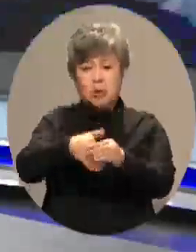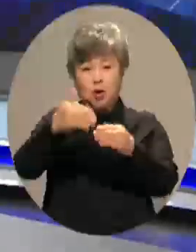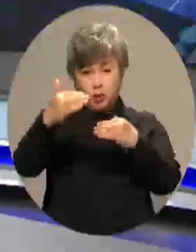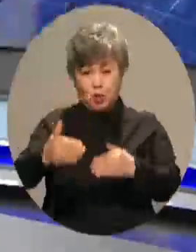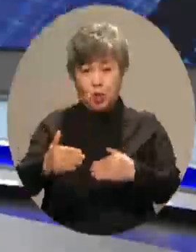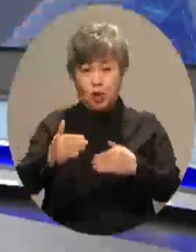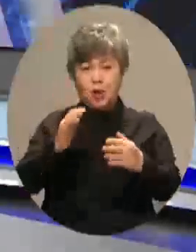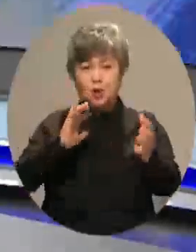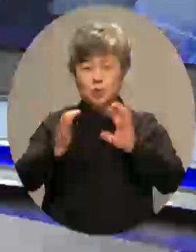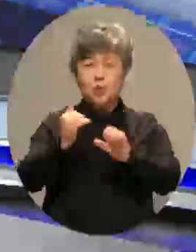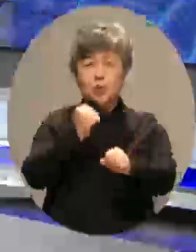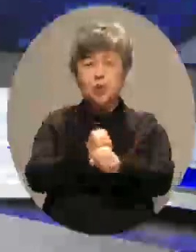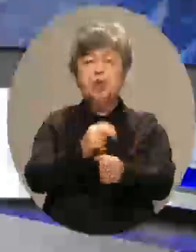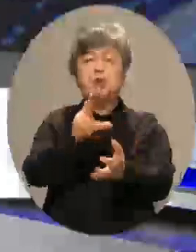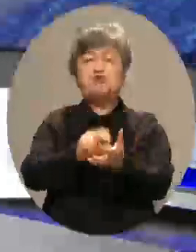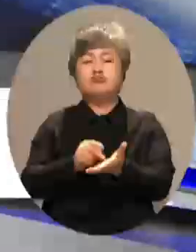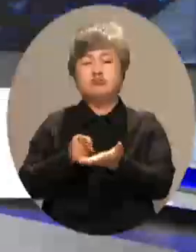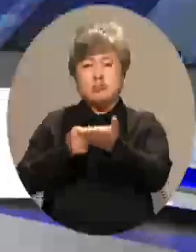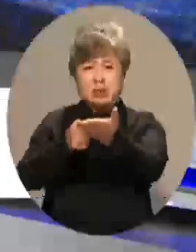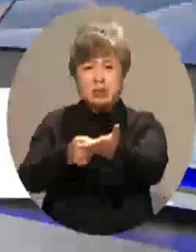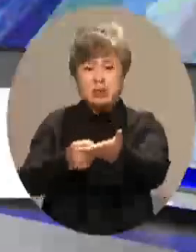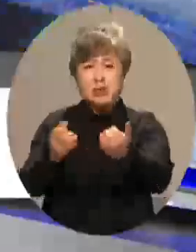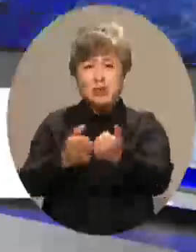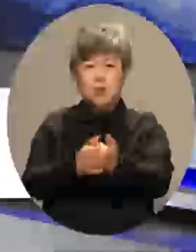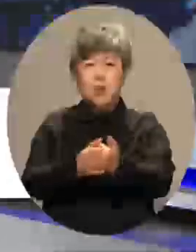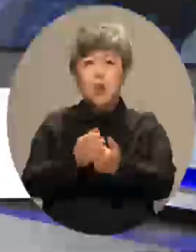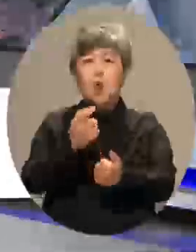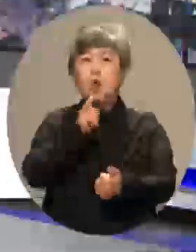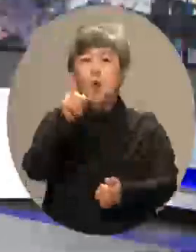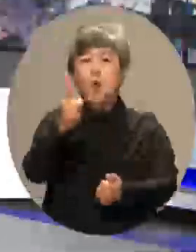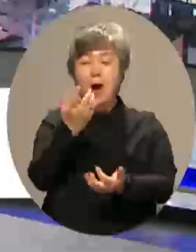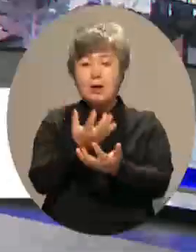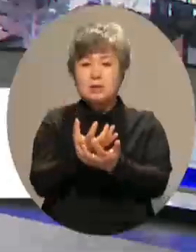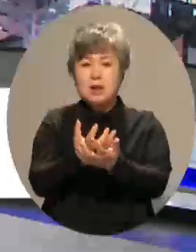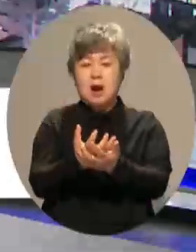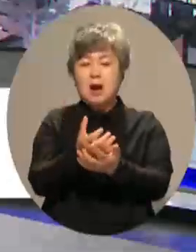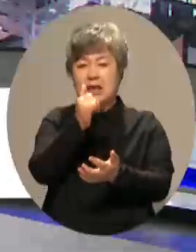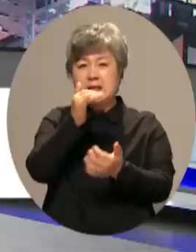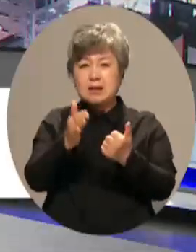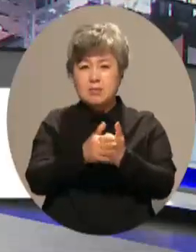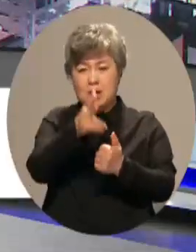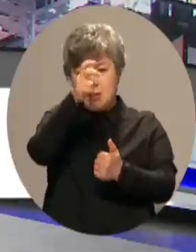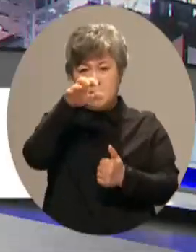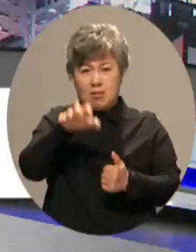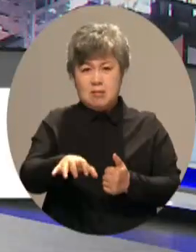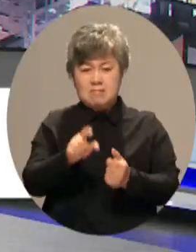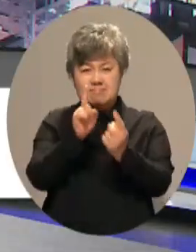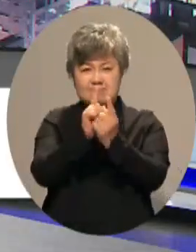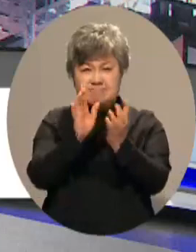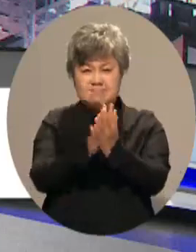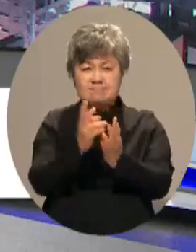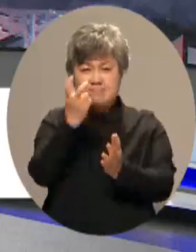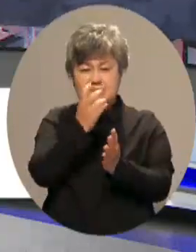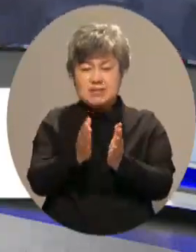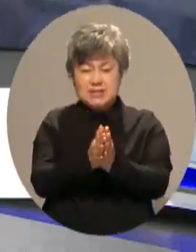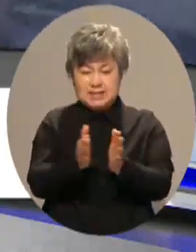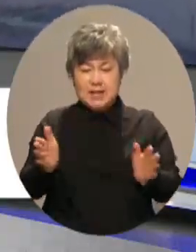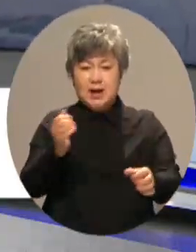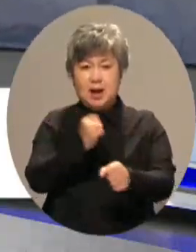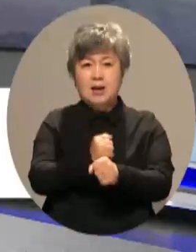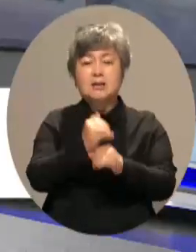후보자 토론회에서이 문제가 제기된데 이어 지난달 고발장이 접수되면서 경찰도 본격적인 수사를 벌이는 것으로